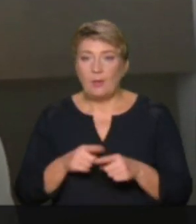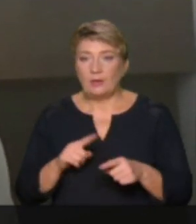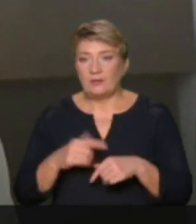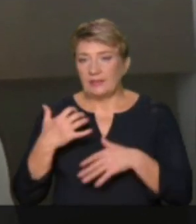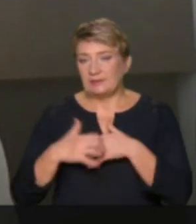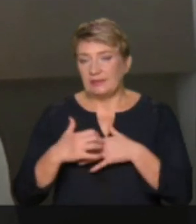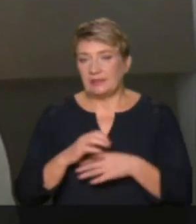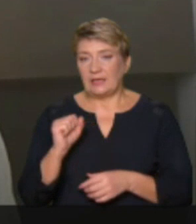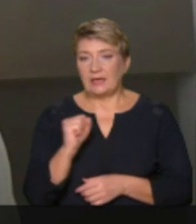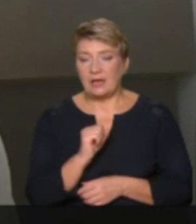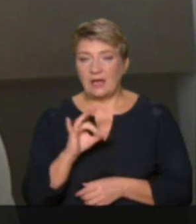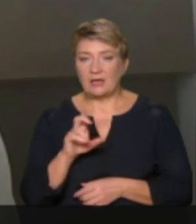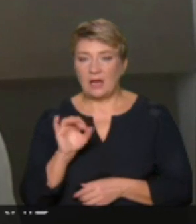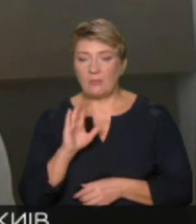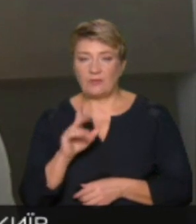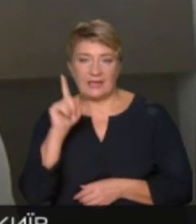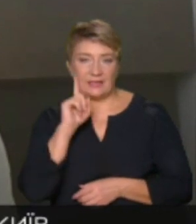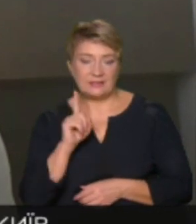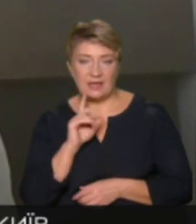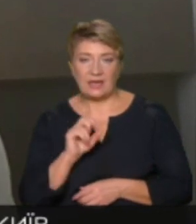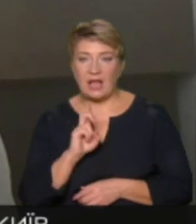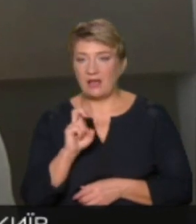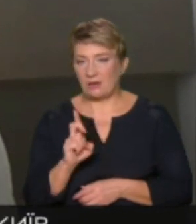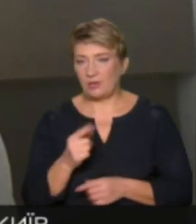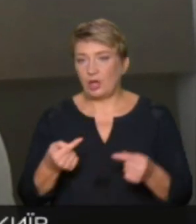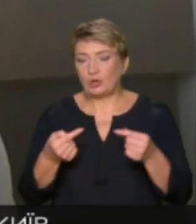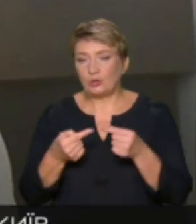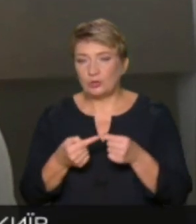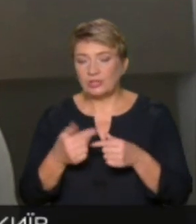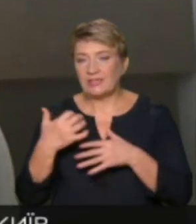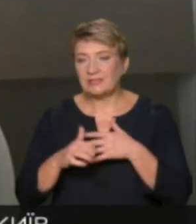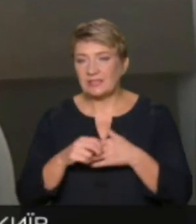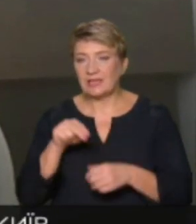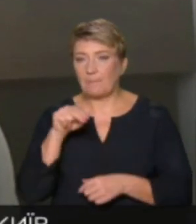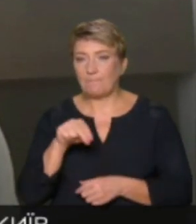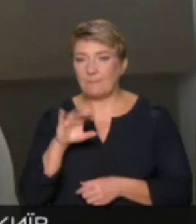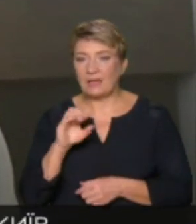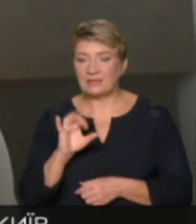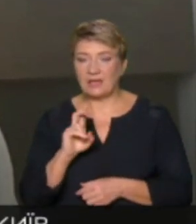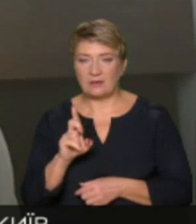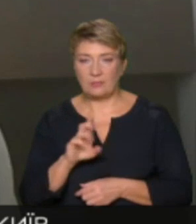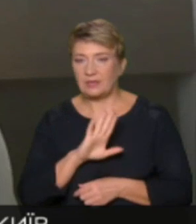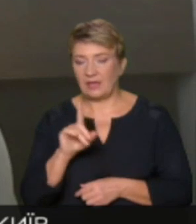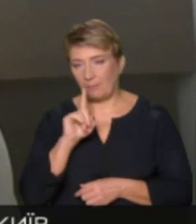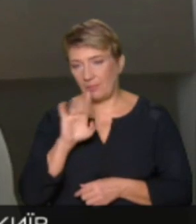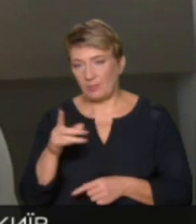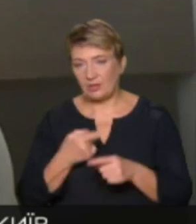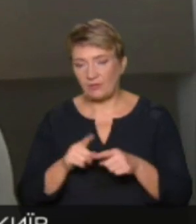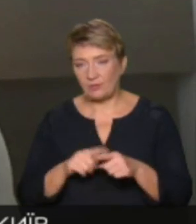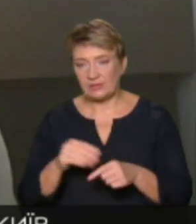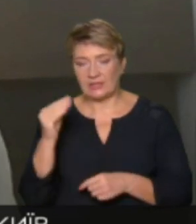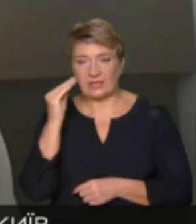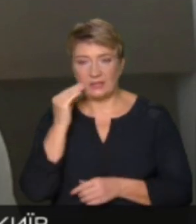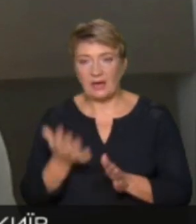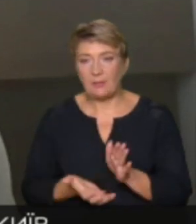арабов, израильских арабов точно, я думаю, что и среди палестинских арабов не очень популярна вот эта идея